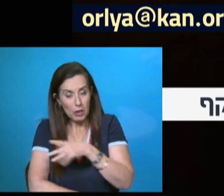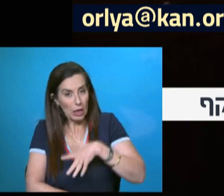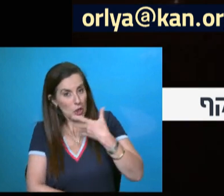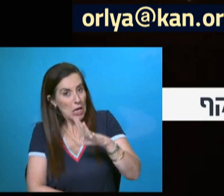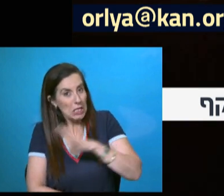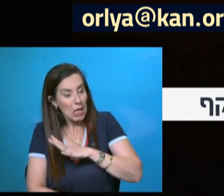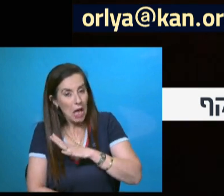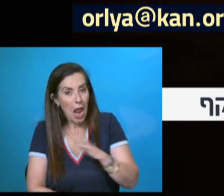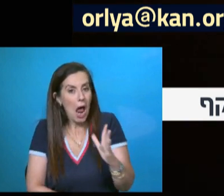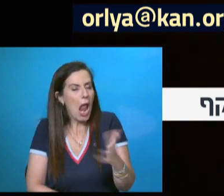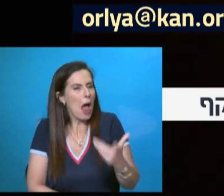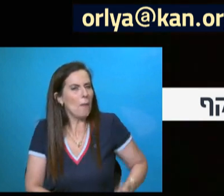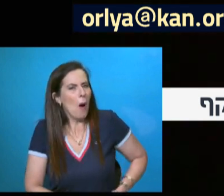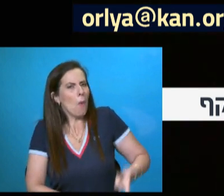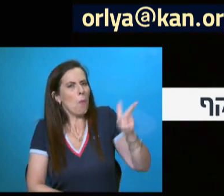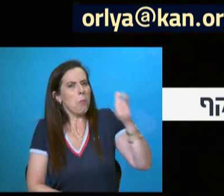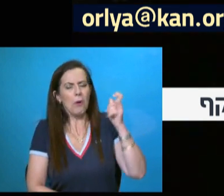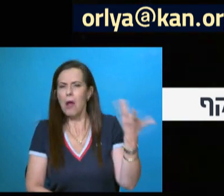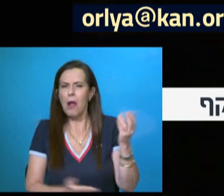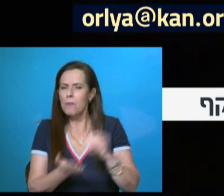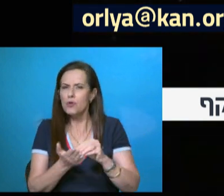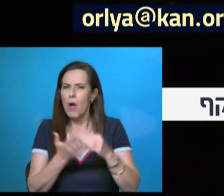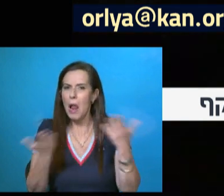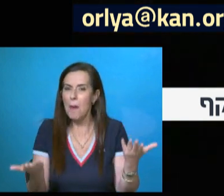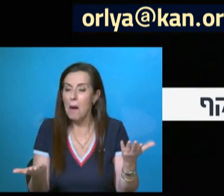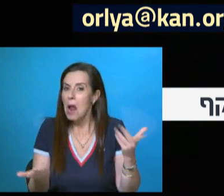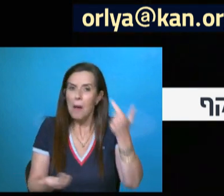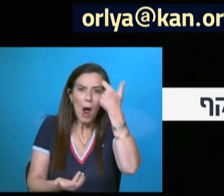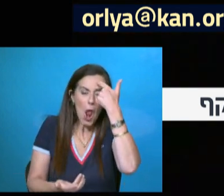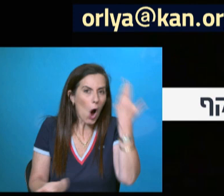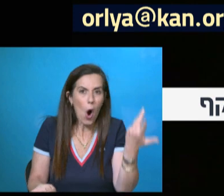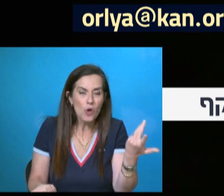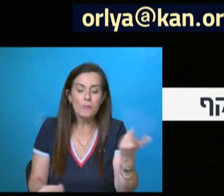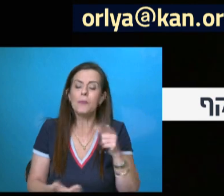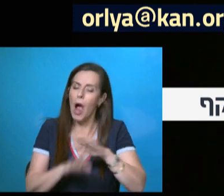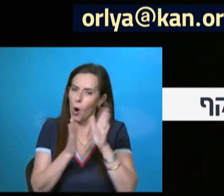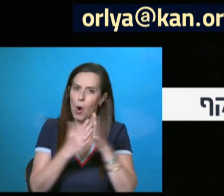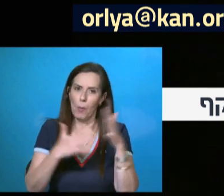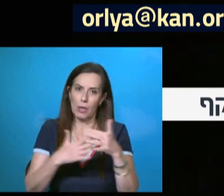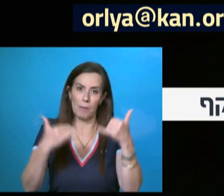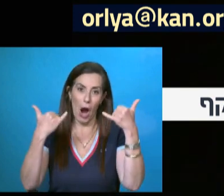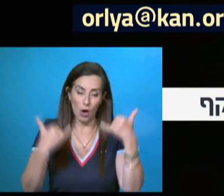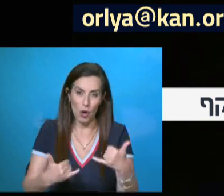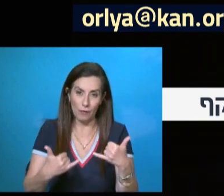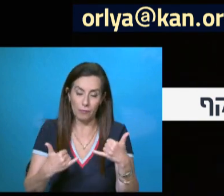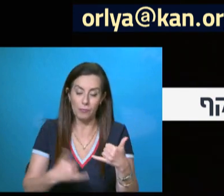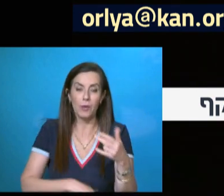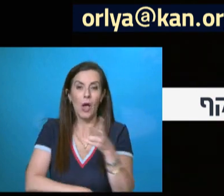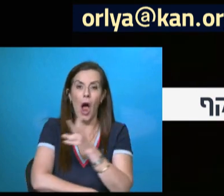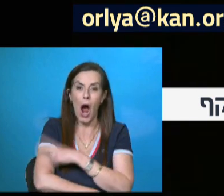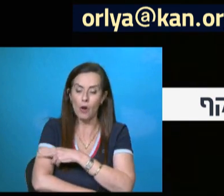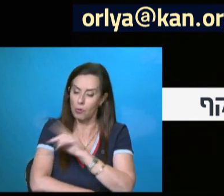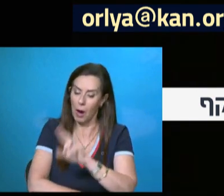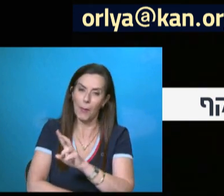שלף את נשקו וירה לעבר ראשו ולא לעבר רגליו? כל הדברים הללו נבדקים. השוטר גם הוא נלקח